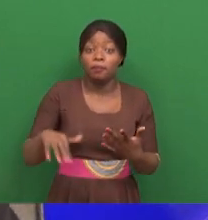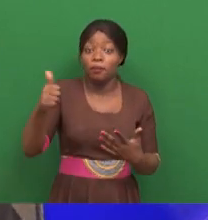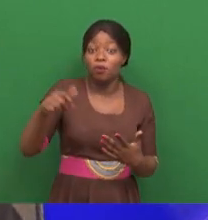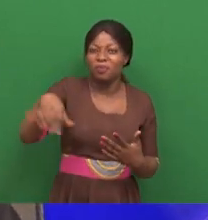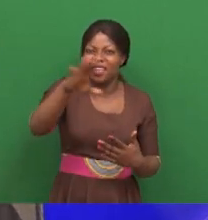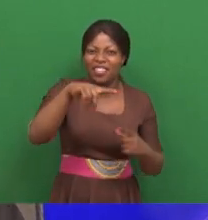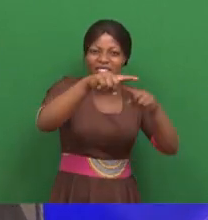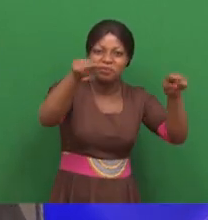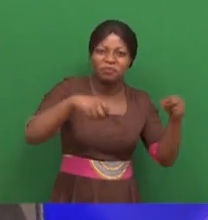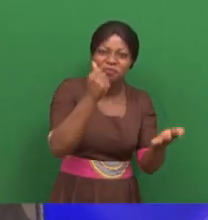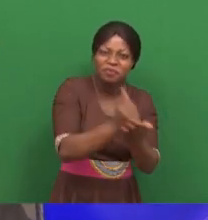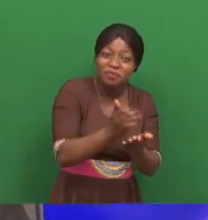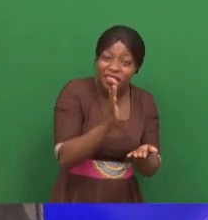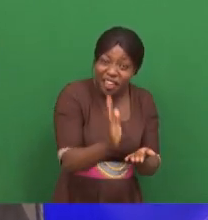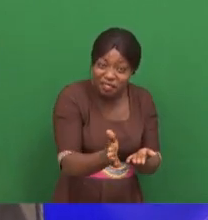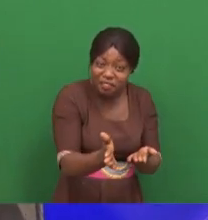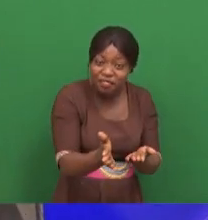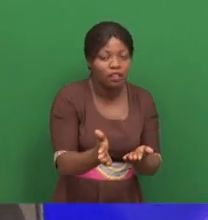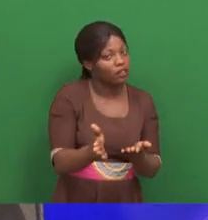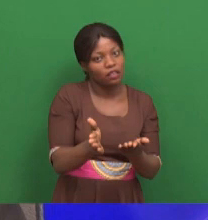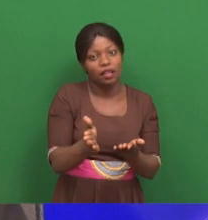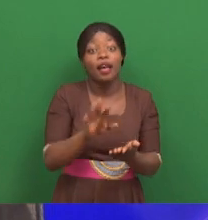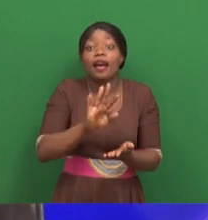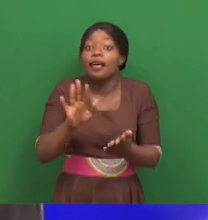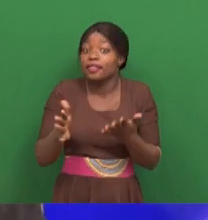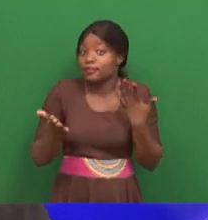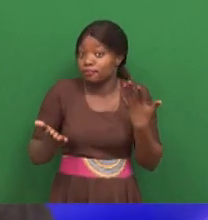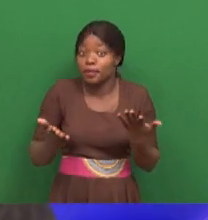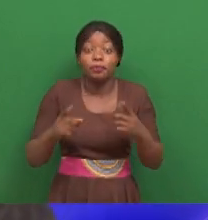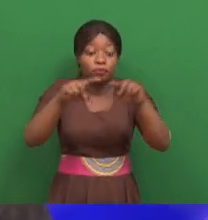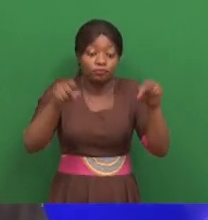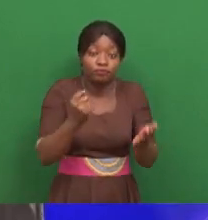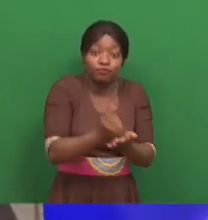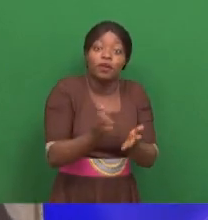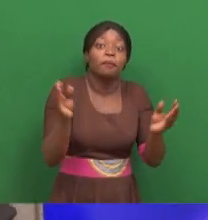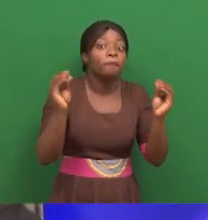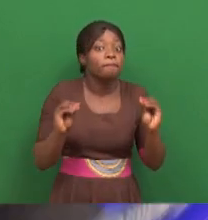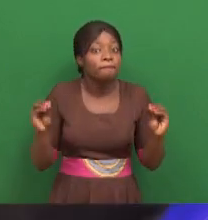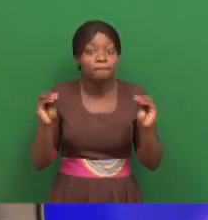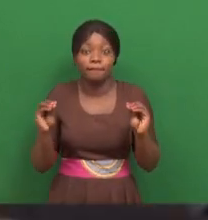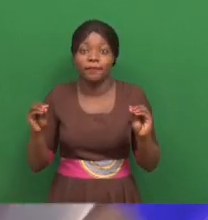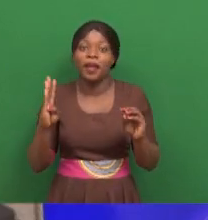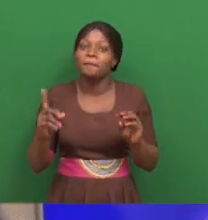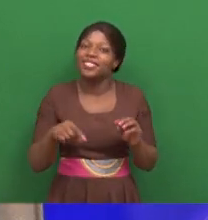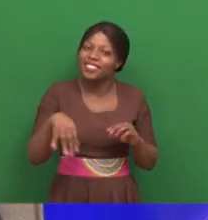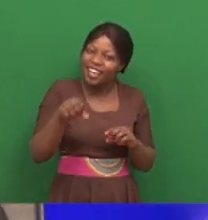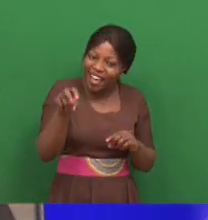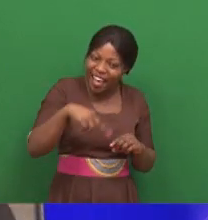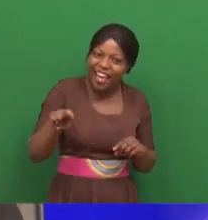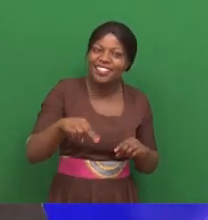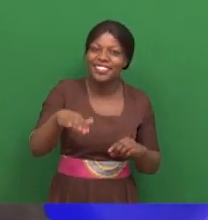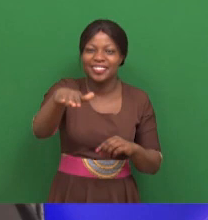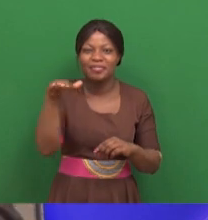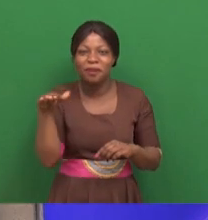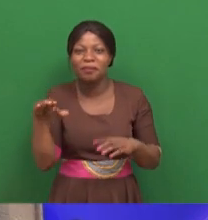of fitness here handingazvirambe amai mamwe anogona kunge asina macertificate of fitness asi tiri kuti zviri kwatiri isu semhuri